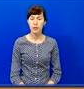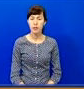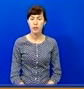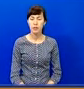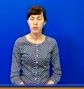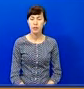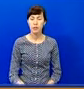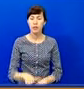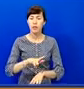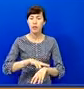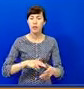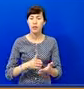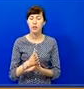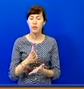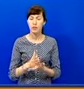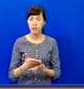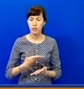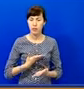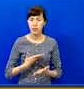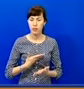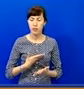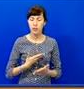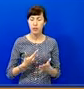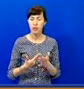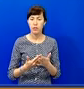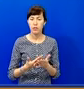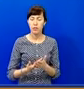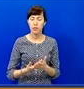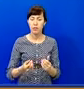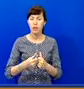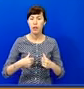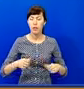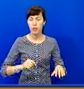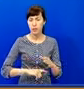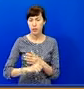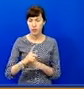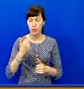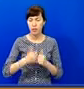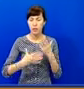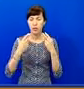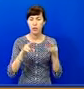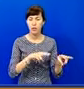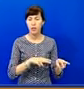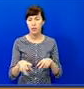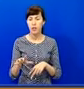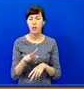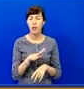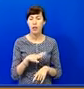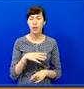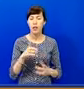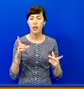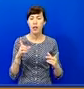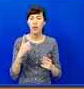полицияның бір қызметкері, біздегі осы соғыс қарсы комиссия төрағасы күнделікті бақылауда кезекшілікке